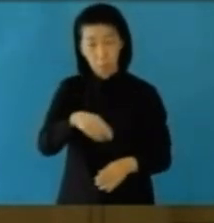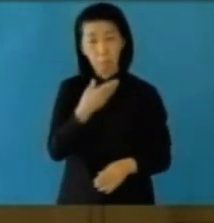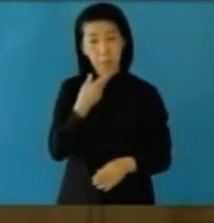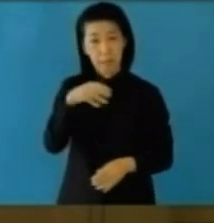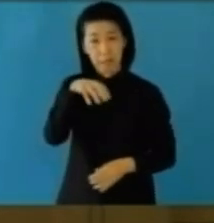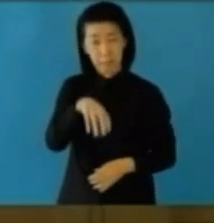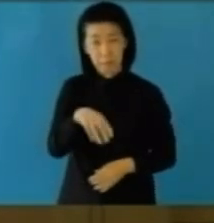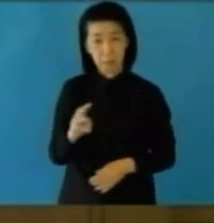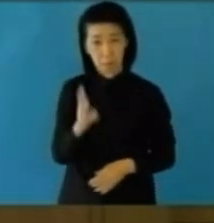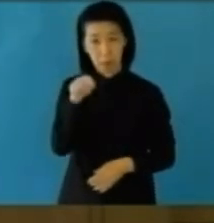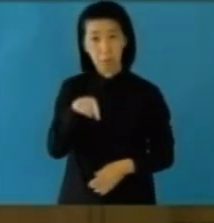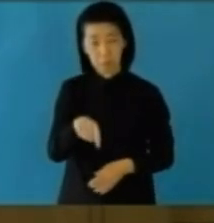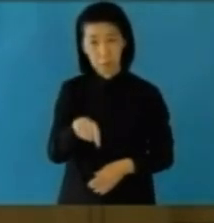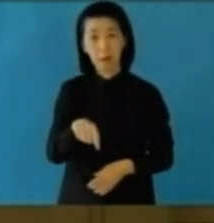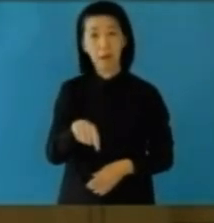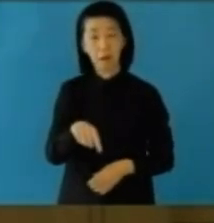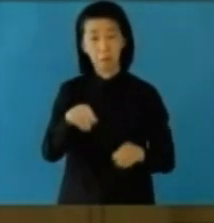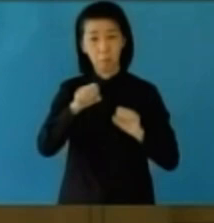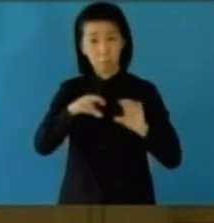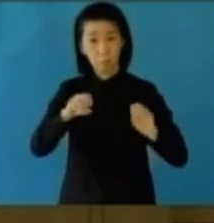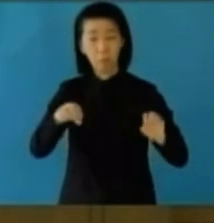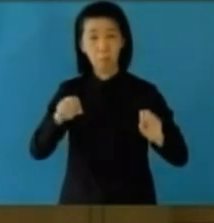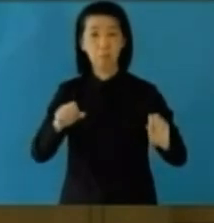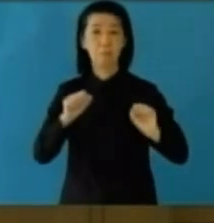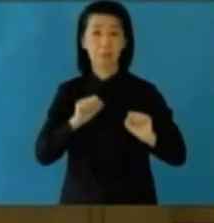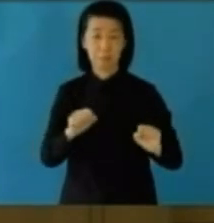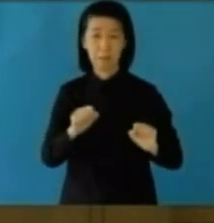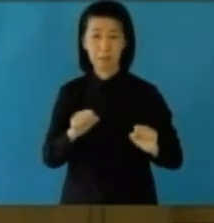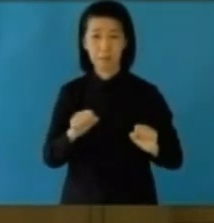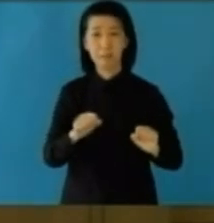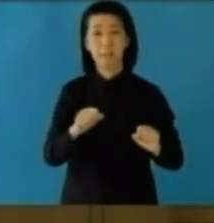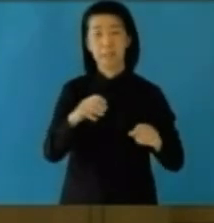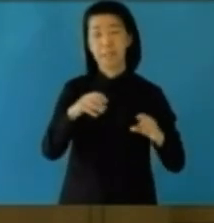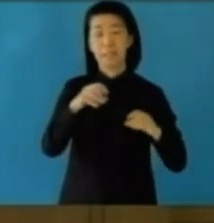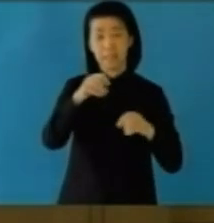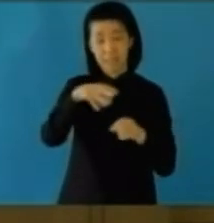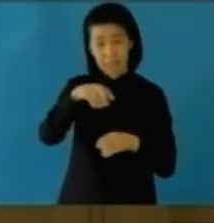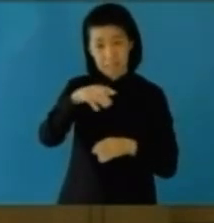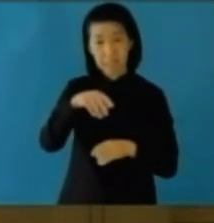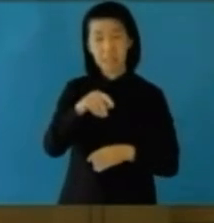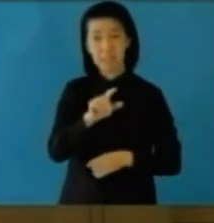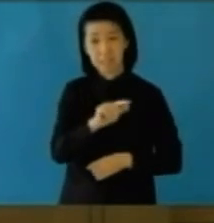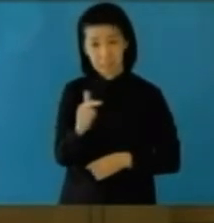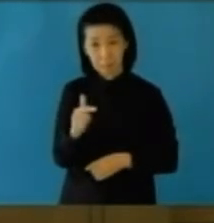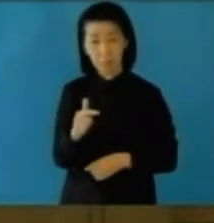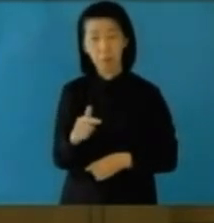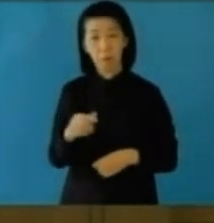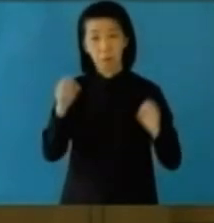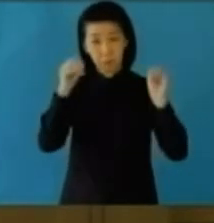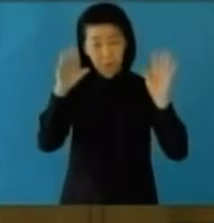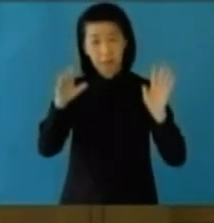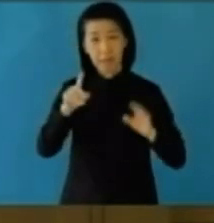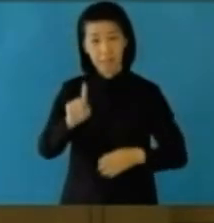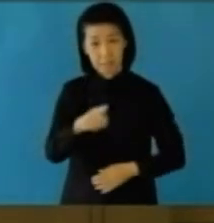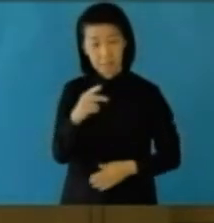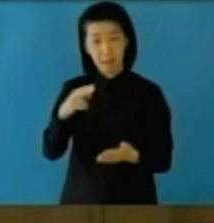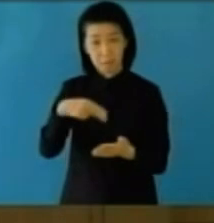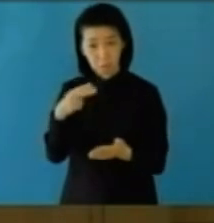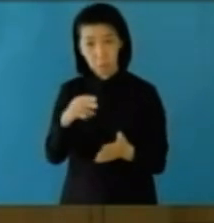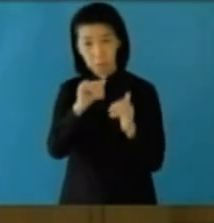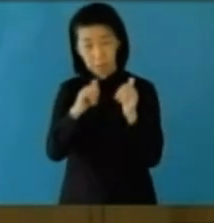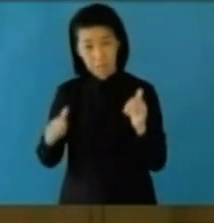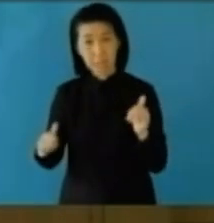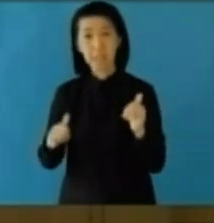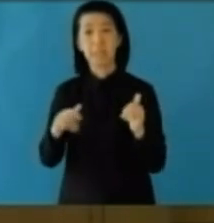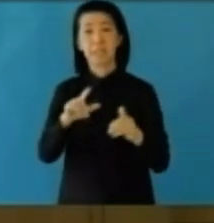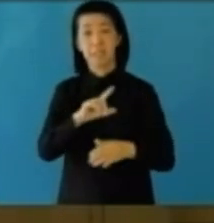結ぶ充実した交通インフラ、電子関連の産業集積等の立地環境に加え、豊かな自然、食、歴史や通勤時